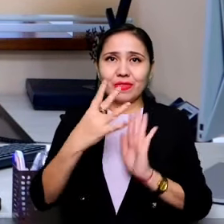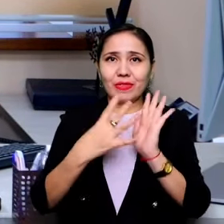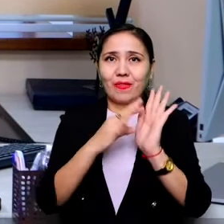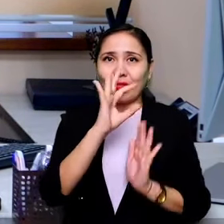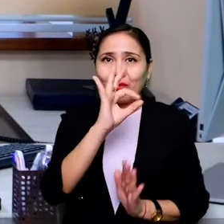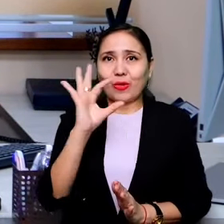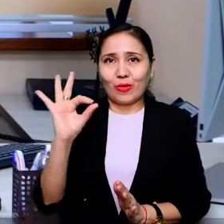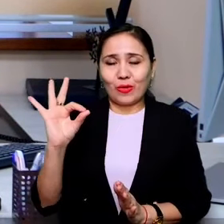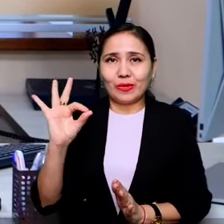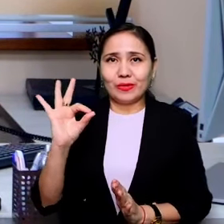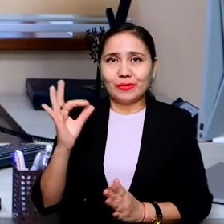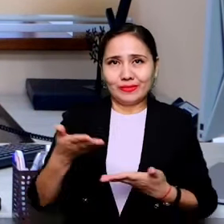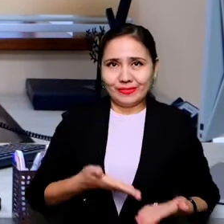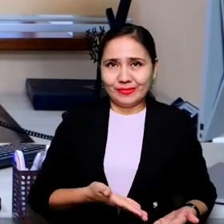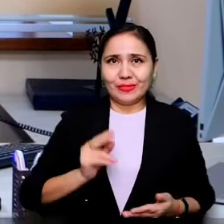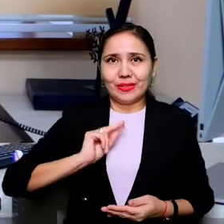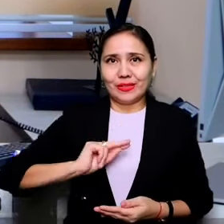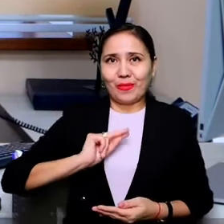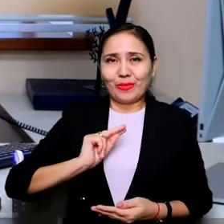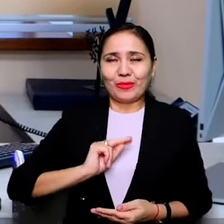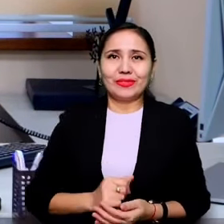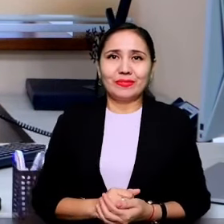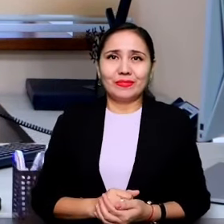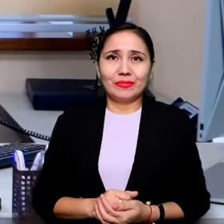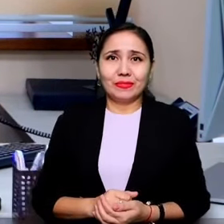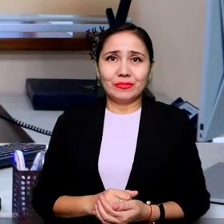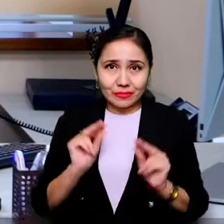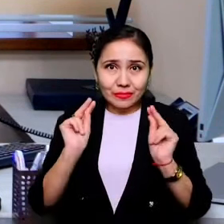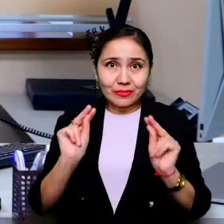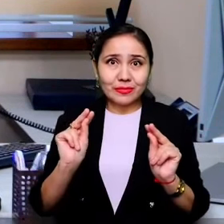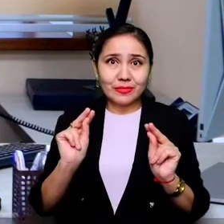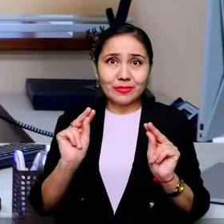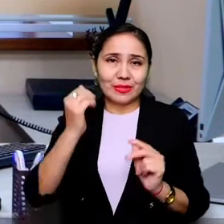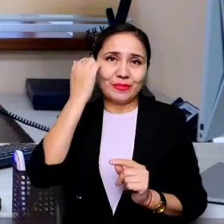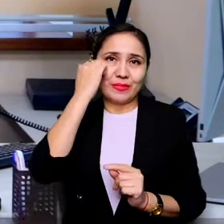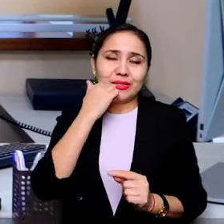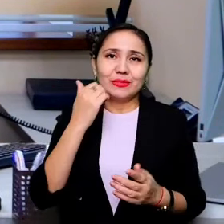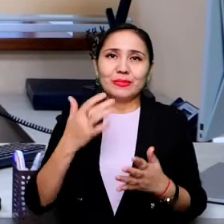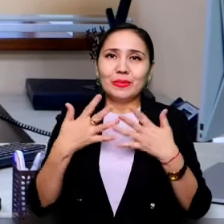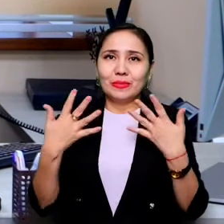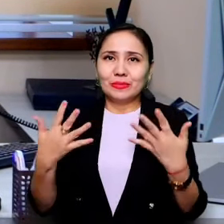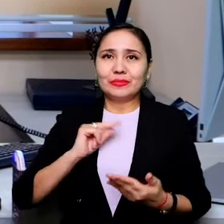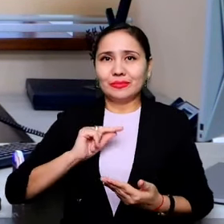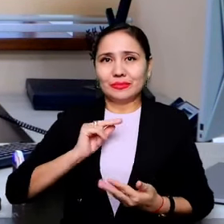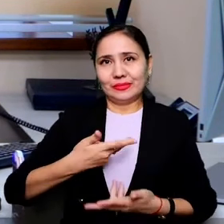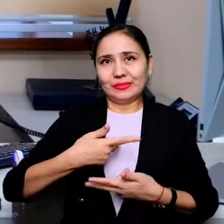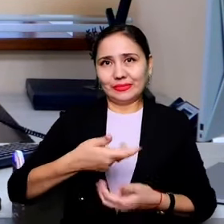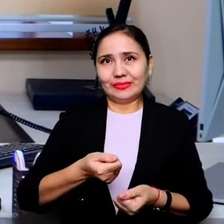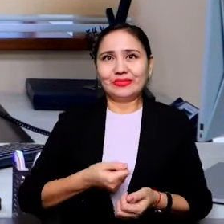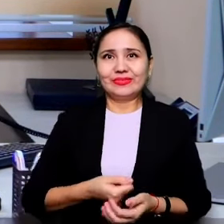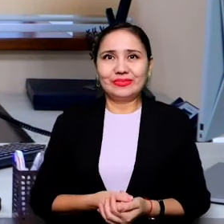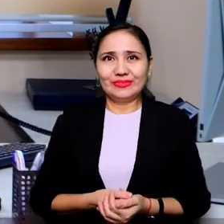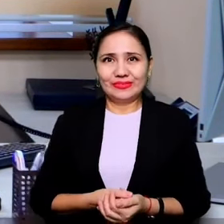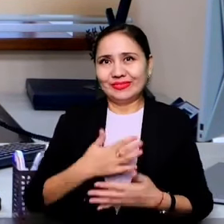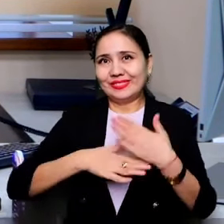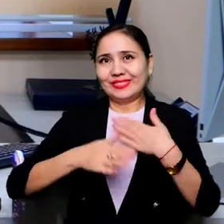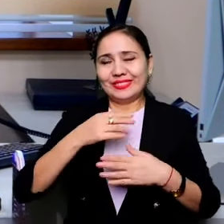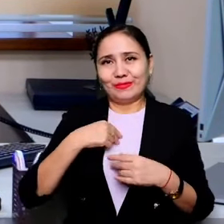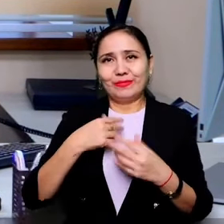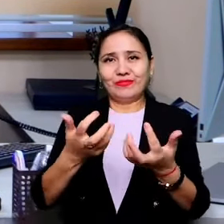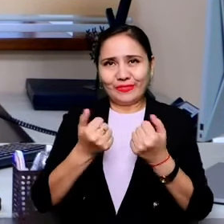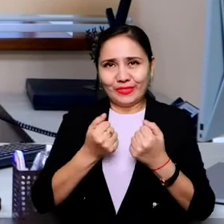soat 9 da ishxonani siz tutamiz. Rostdan. Va rahmat kattakon. Ishga qabul qilindingiz.